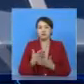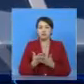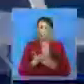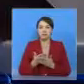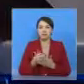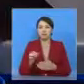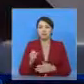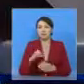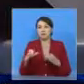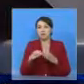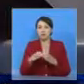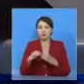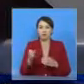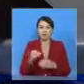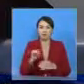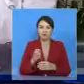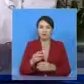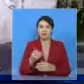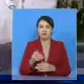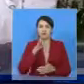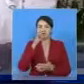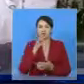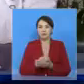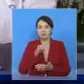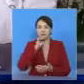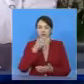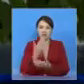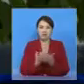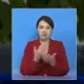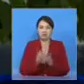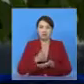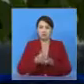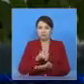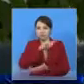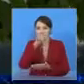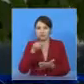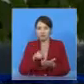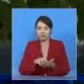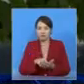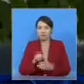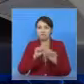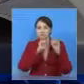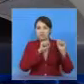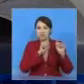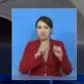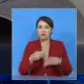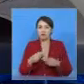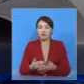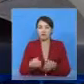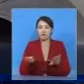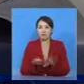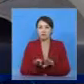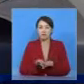Далее в рамках проекта «Кугам Лайф» ответственные специалисты консультируют и направляют по вопросам социальной защиты и выплат, а